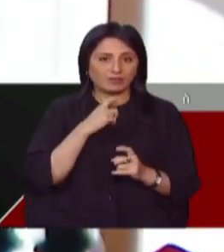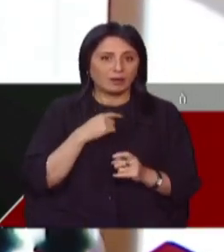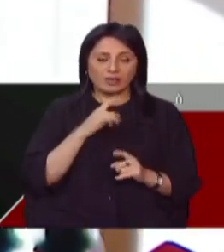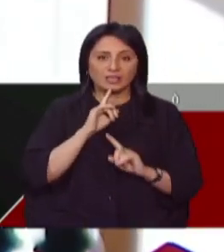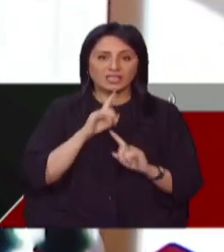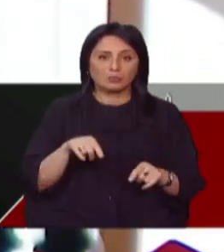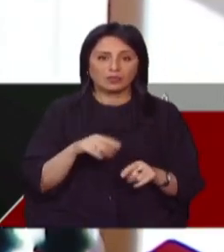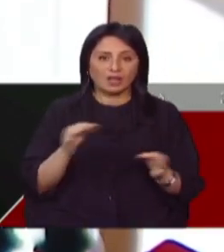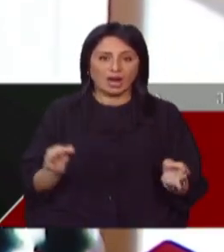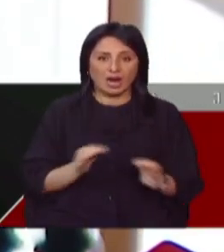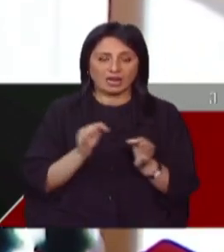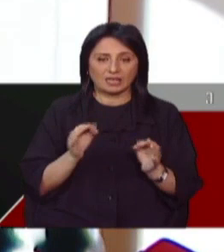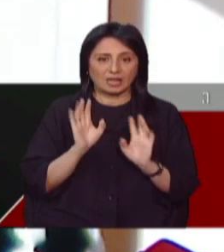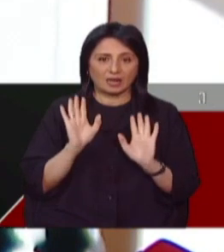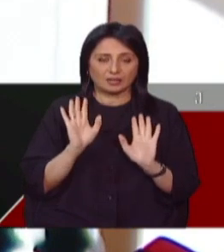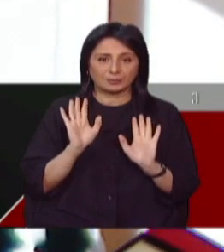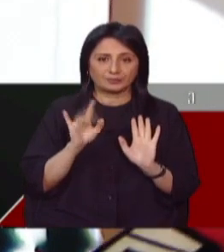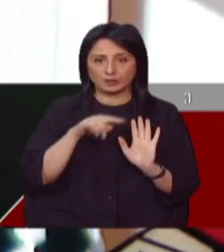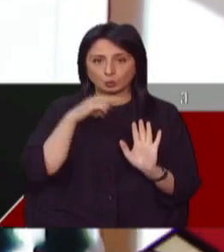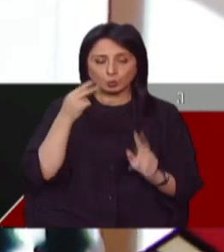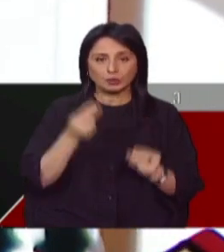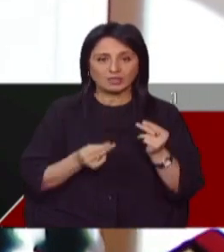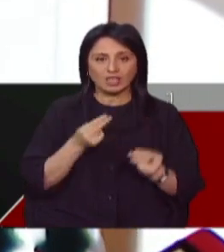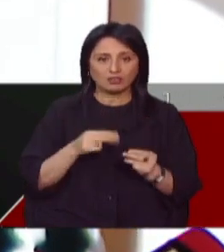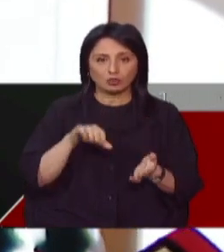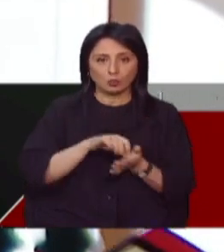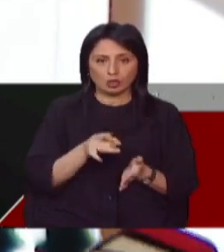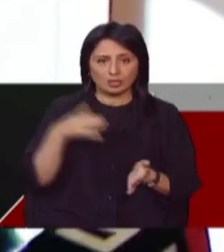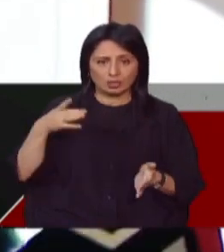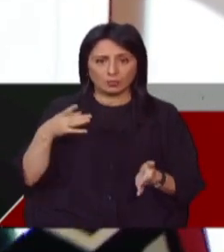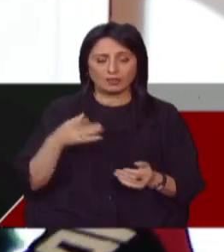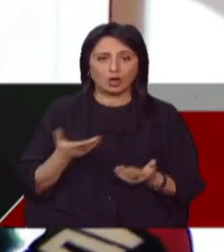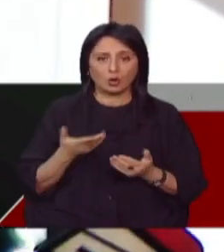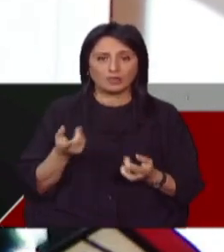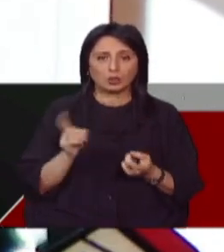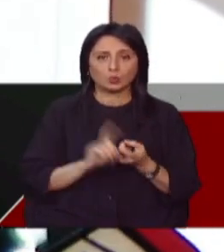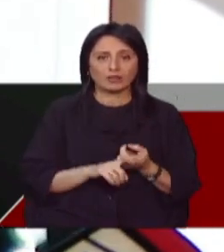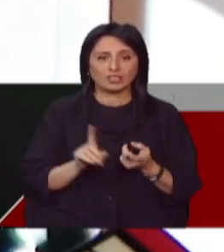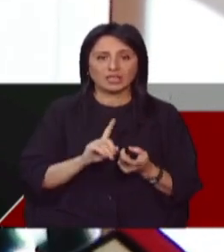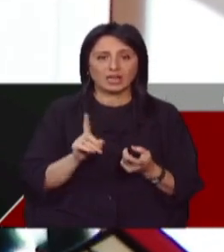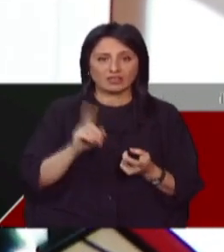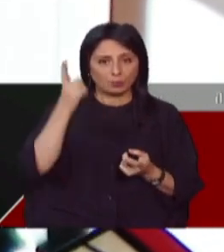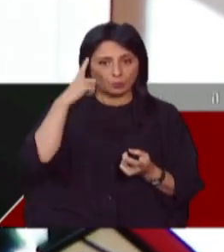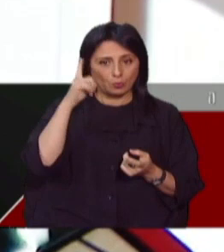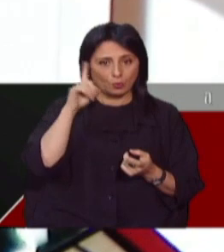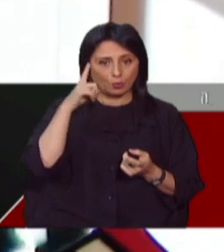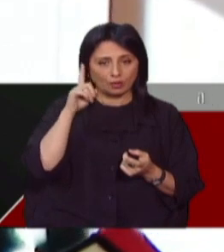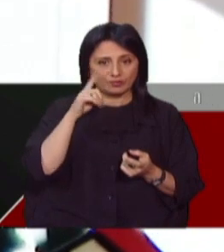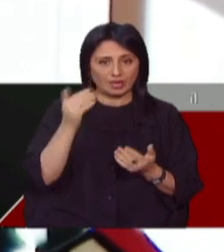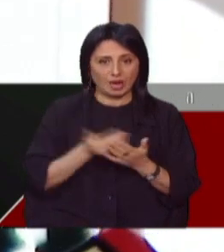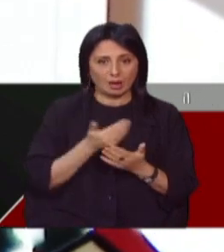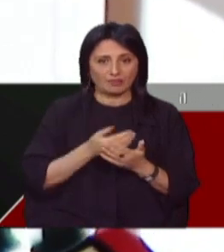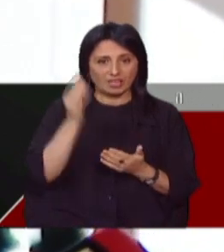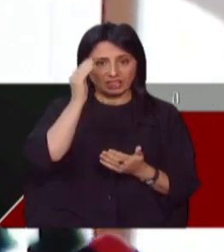ვაპირებთ არანაირ, ასე ვთქვათ, რუსულ თამაშებში მონაწილეობის მიღებას, რომელიც უკავშირდება რაღაცა მოგონილ